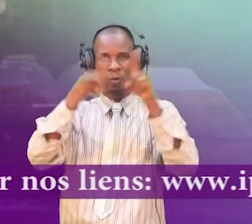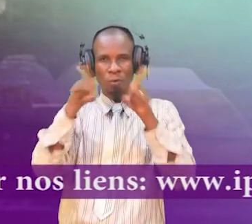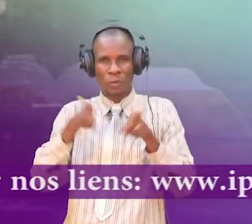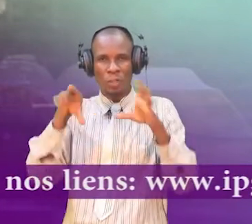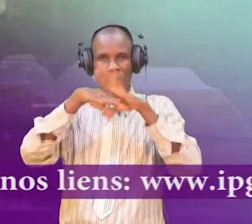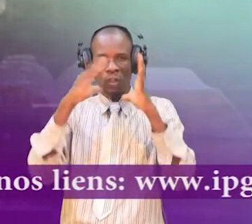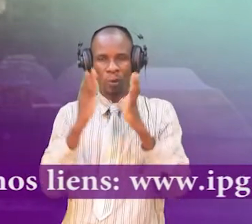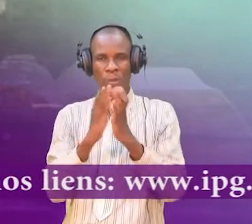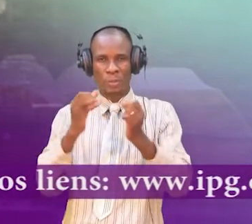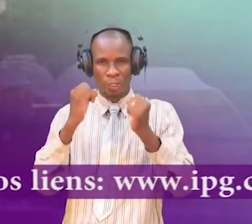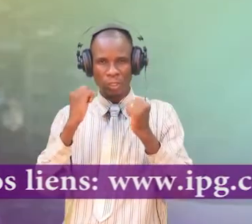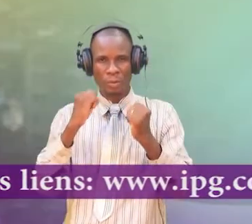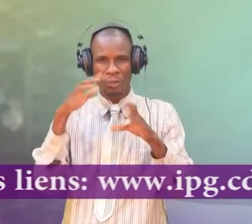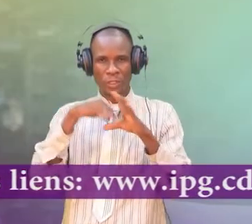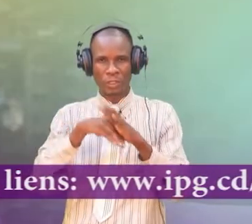na nzela ya ekulusu.